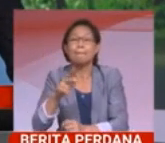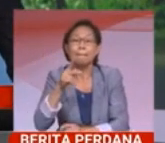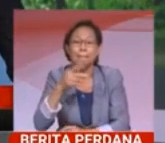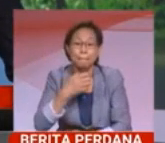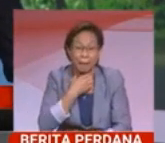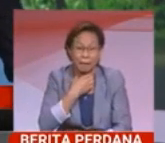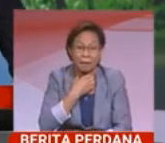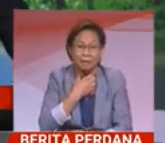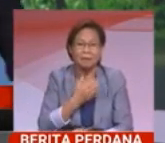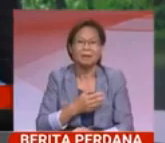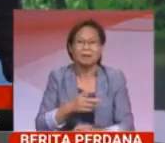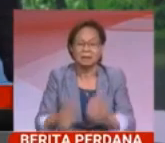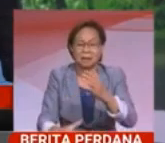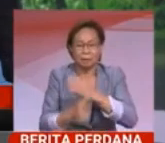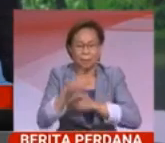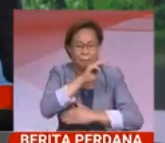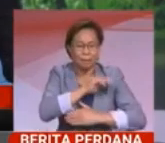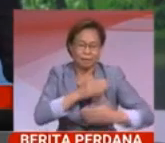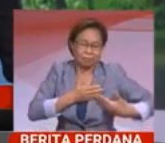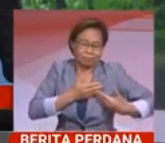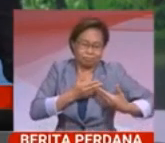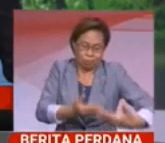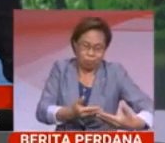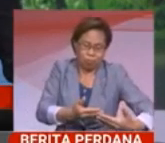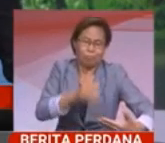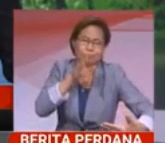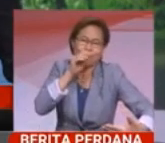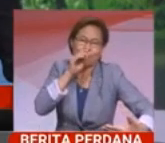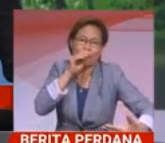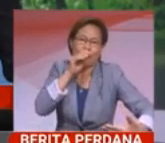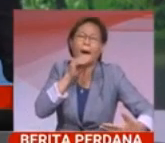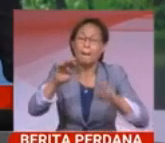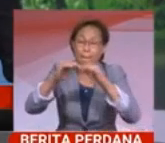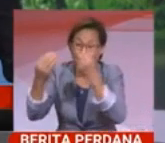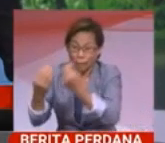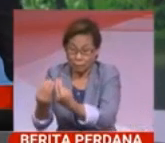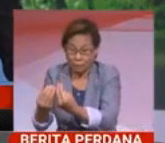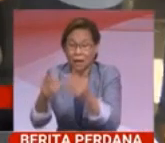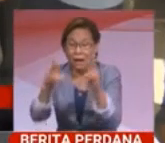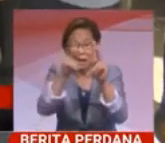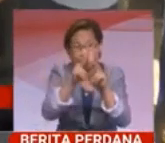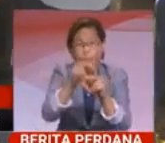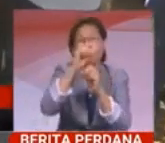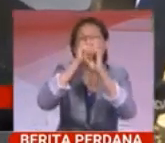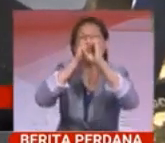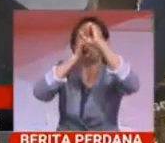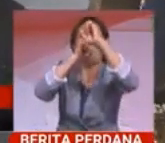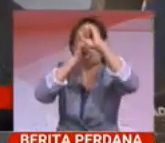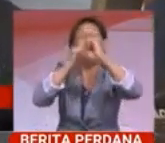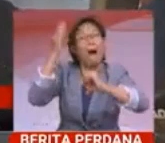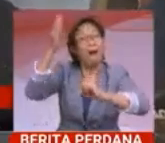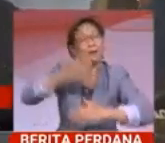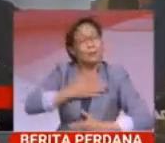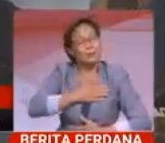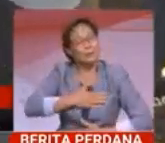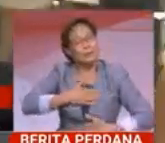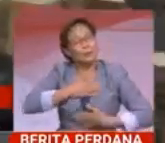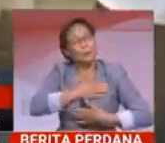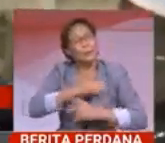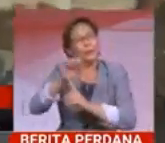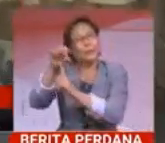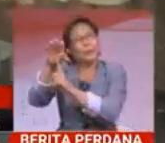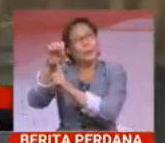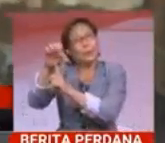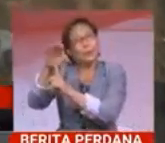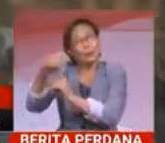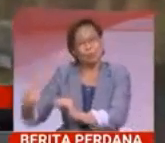tersebut dinyatakan pencurinya jatuh zainul abidin masyrakat di perkampungan tersebut bakal nikmati liputan